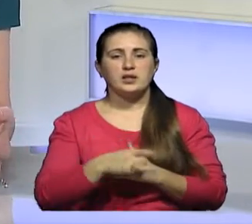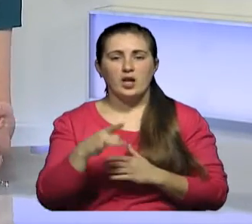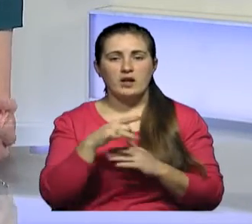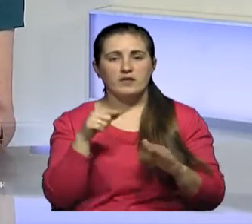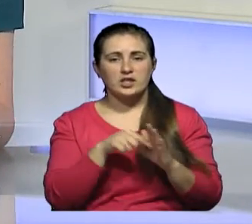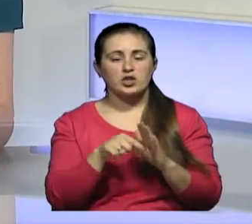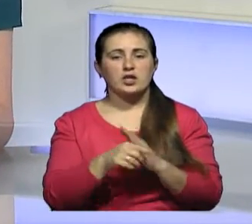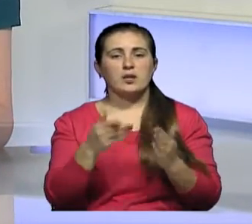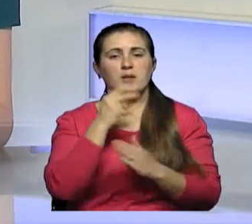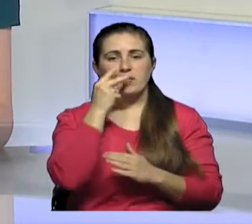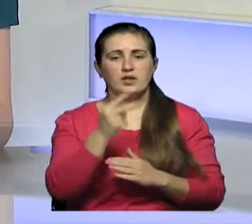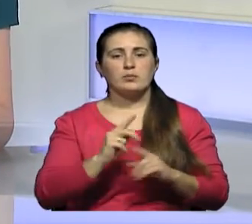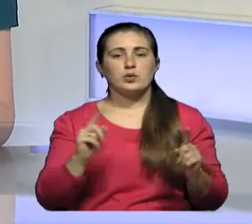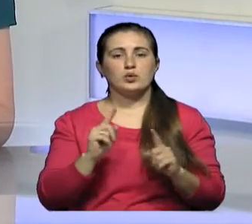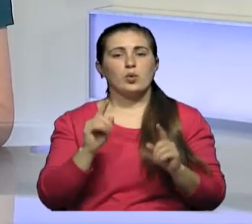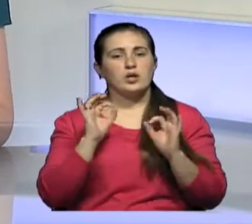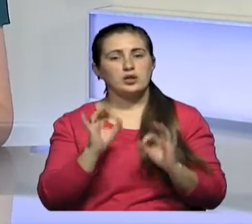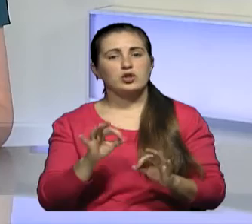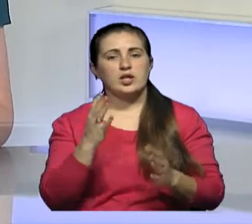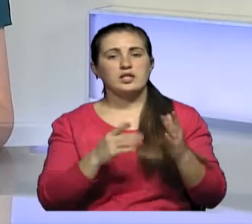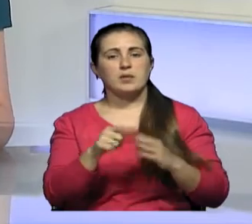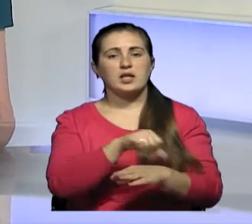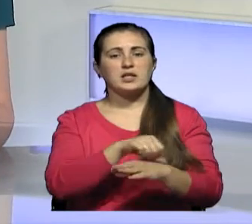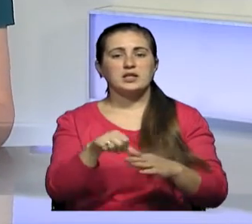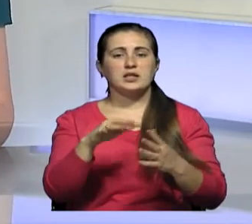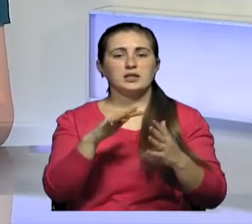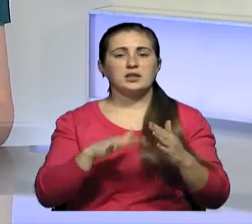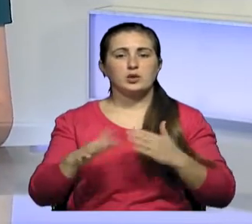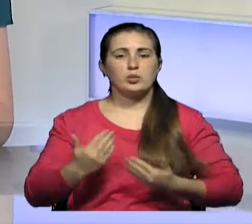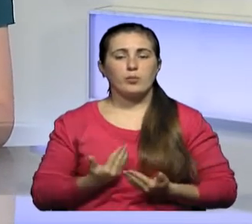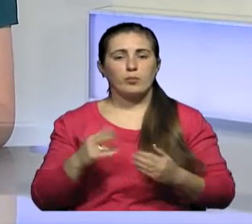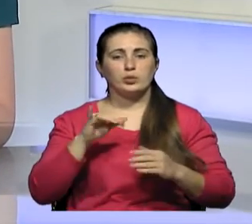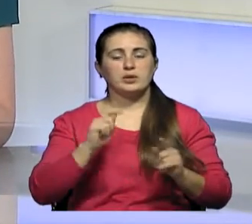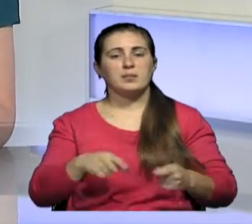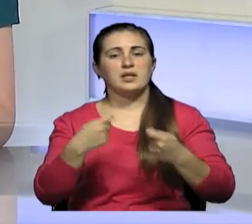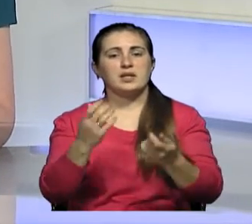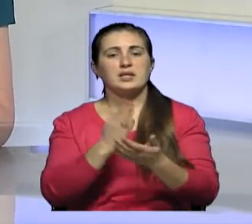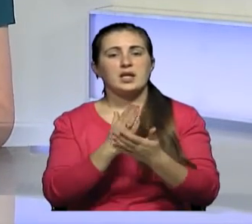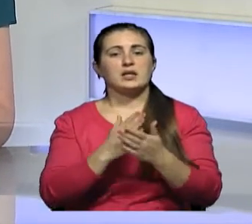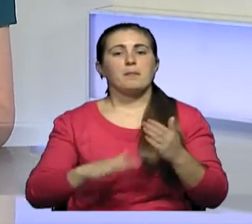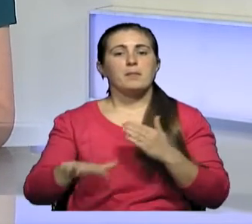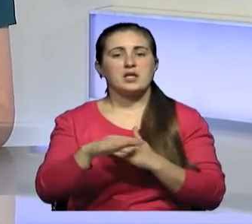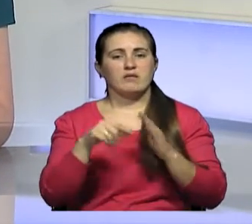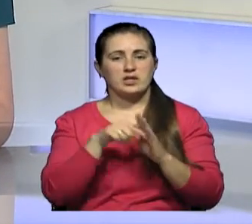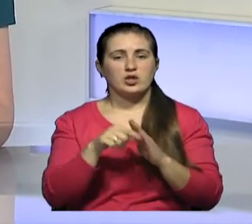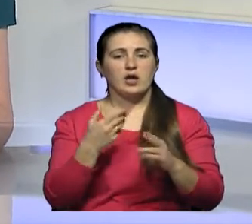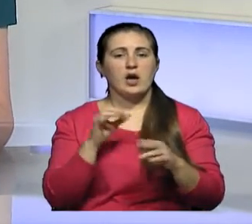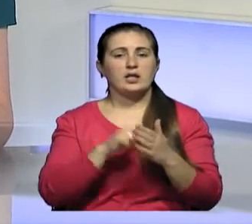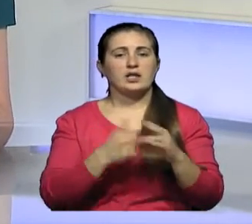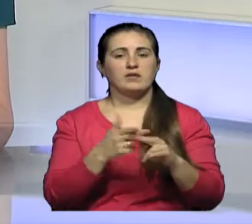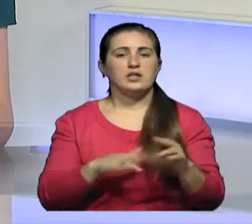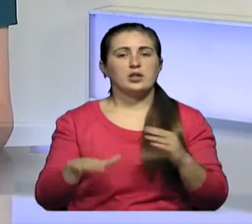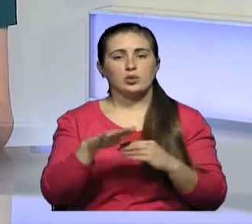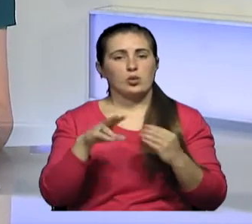мы видим что логичнее если это в границах населенного пункта примеру передать и сделать объектом местного значения от этого территория не